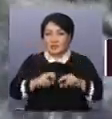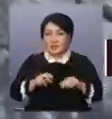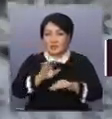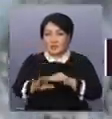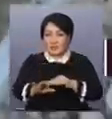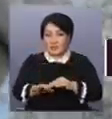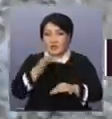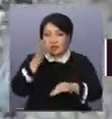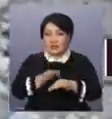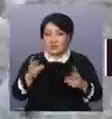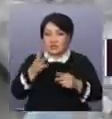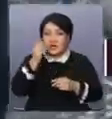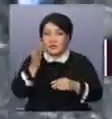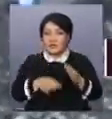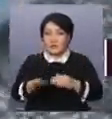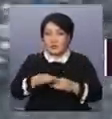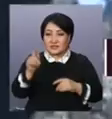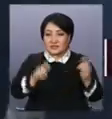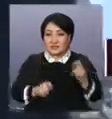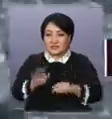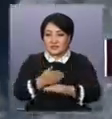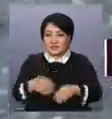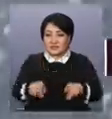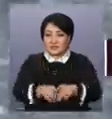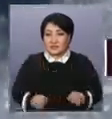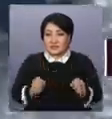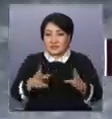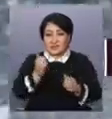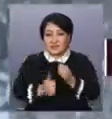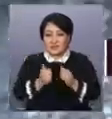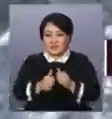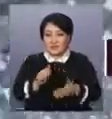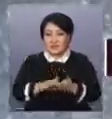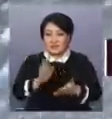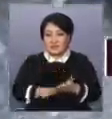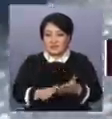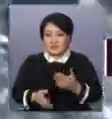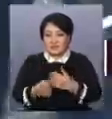Айта кетейік, Алматы облысында келімсектер арасында мұндай қылмыс жиі тіркеледі екен.